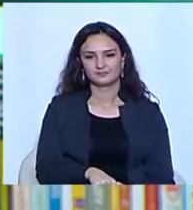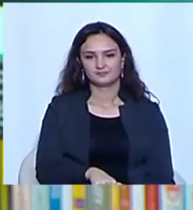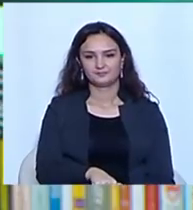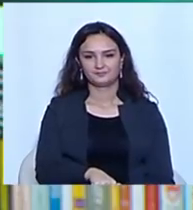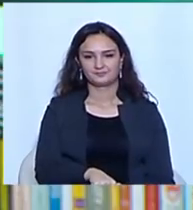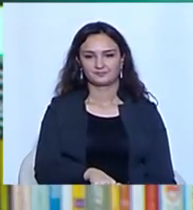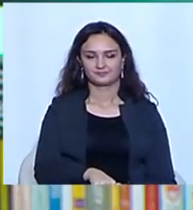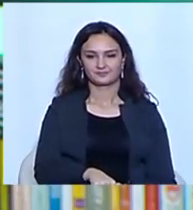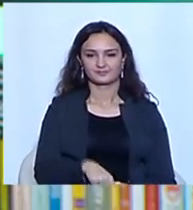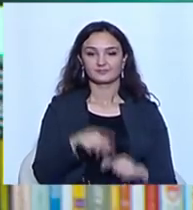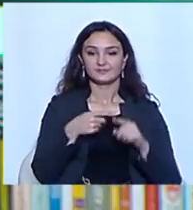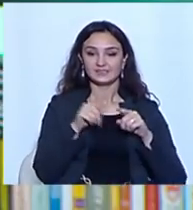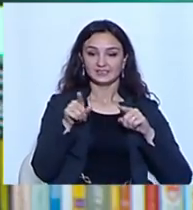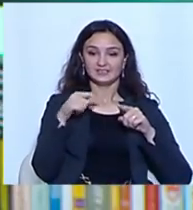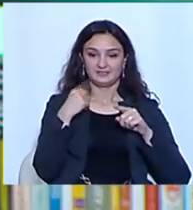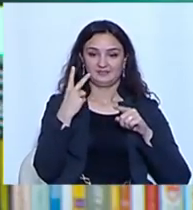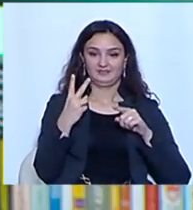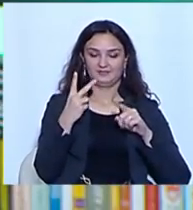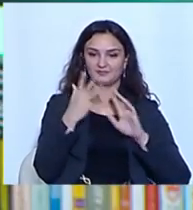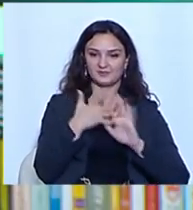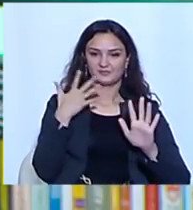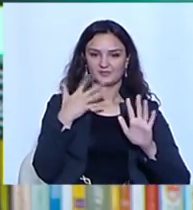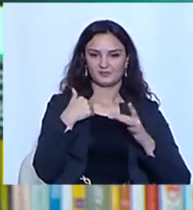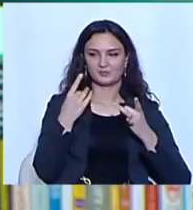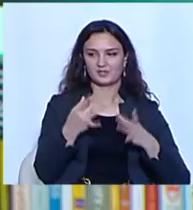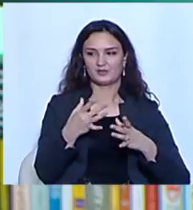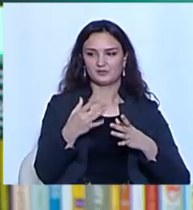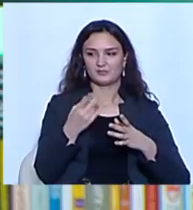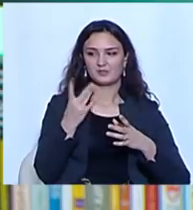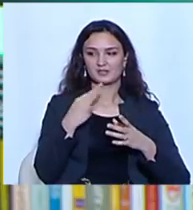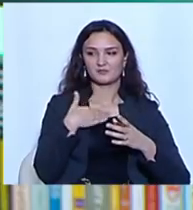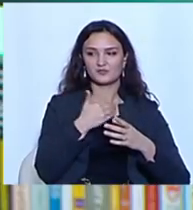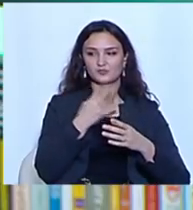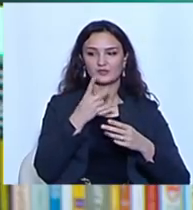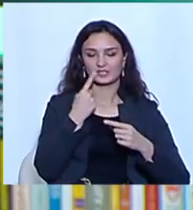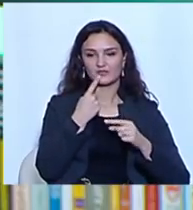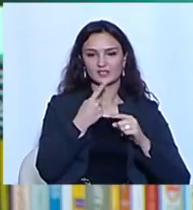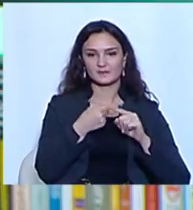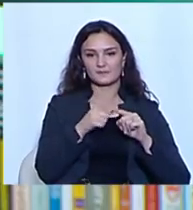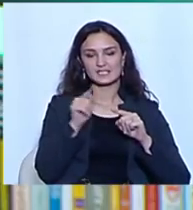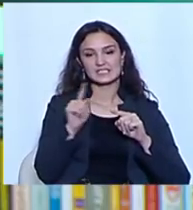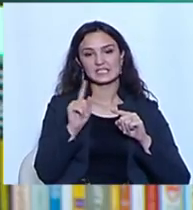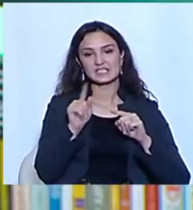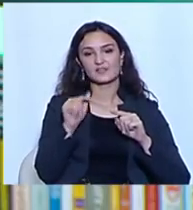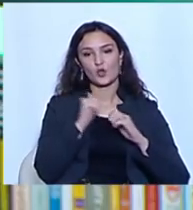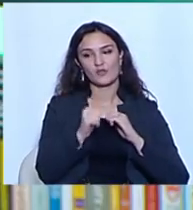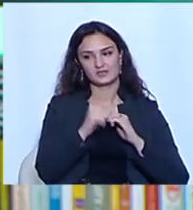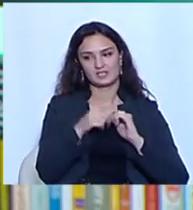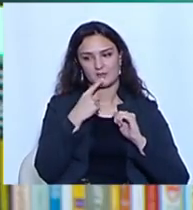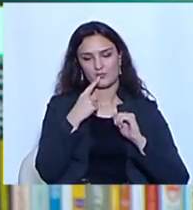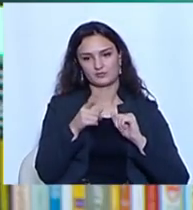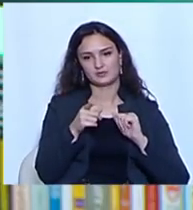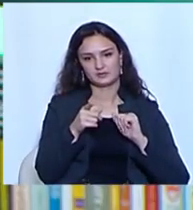იმ პასუხებიდან რაც მოვიდა. ესეთი შთაბეჭდილება დამრჩა მე უბრალოდ. თუმცა ჩვენ და თქვათ ის, რასაც თქვენ ყოველთვის